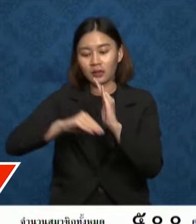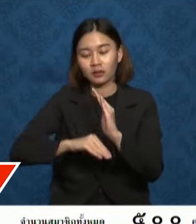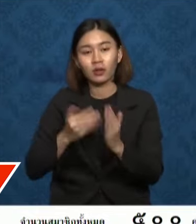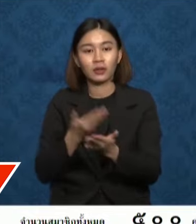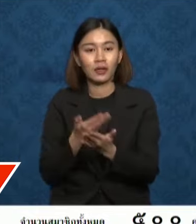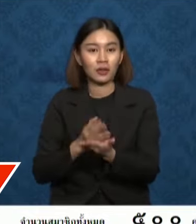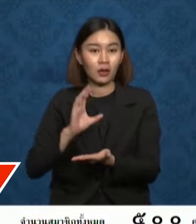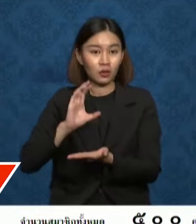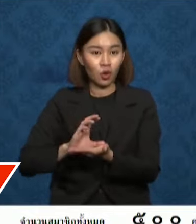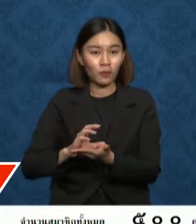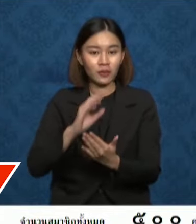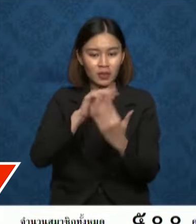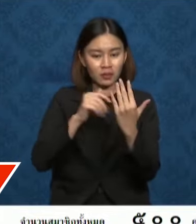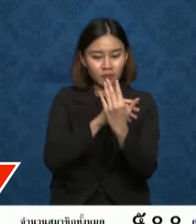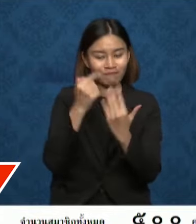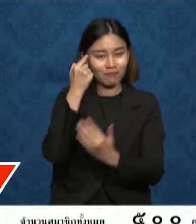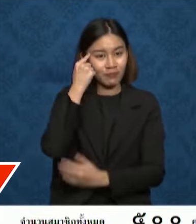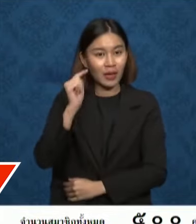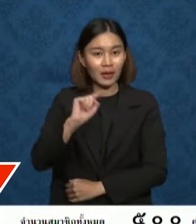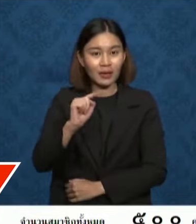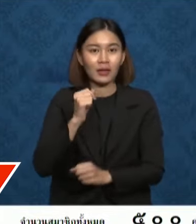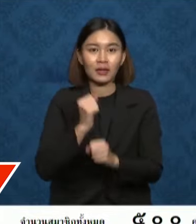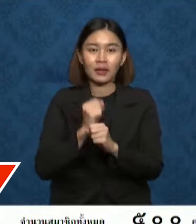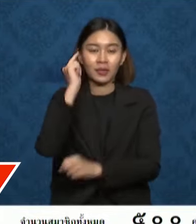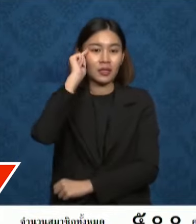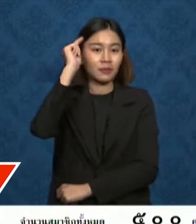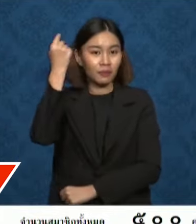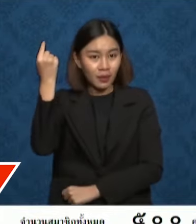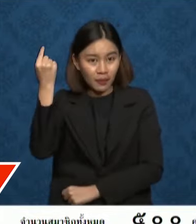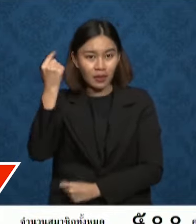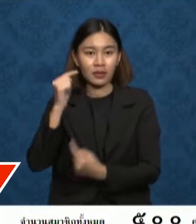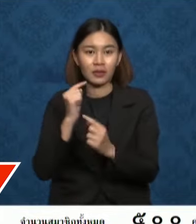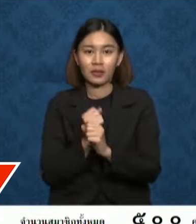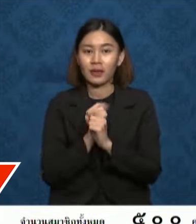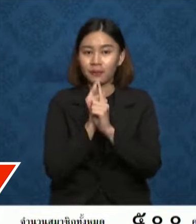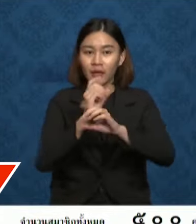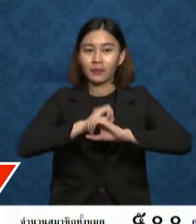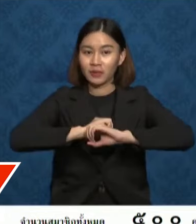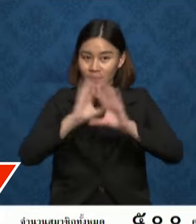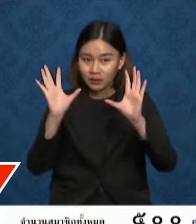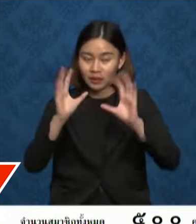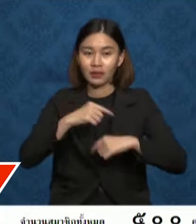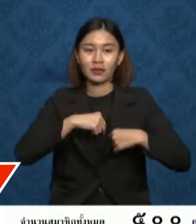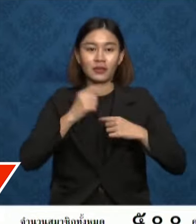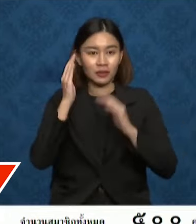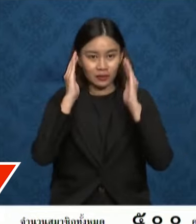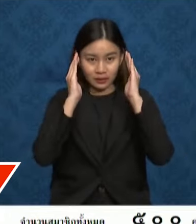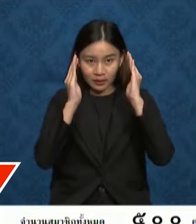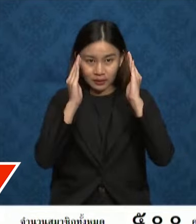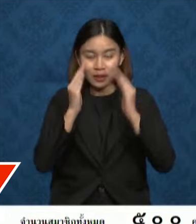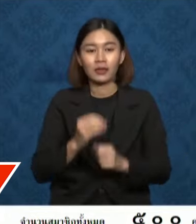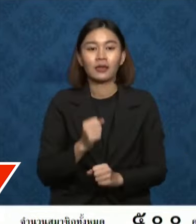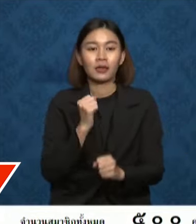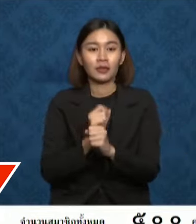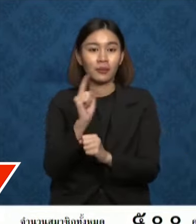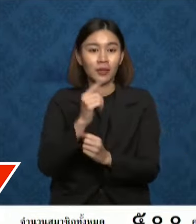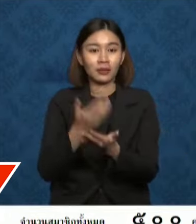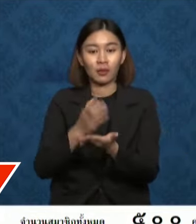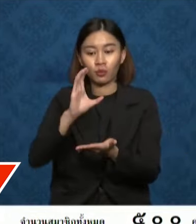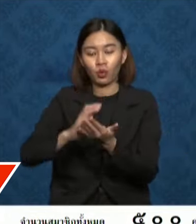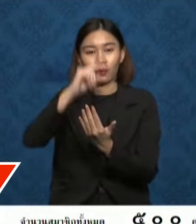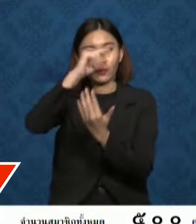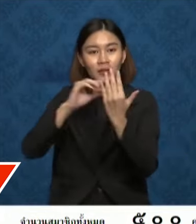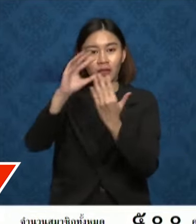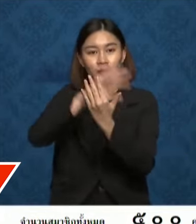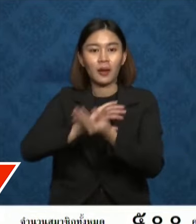ทปรมยง หก เอาไ้ว่าพวกเราจะทำง อยสร้สัน ยืดหลักชัดเจรณ และ จิ จังเพื่อ ทำให้ งบปรมาณไทย